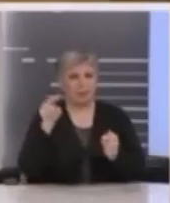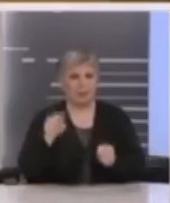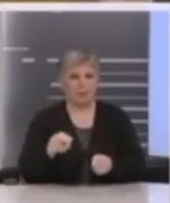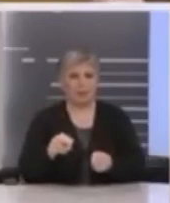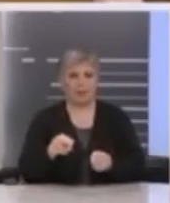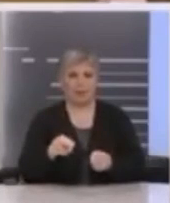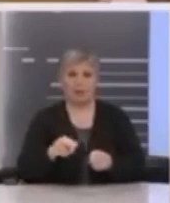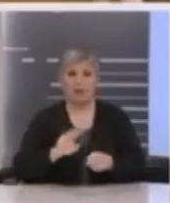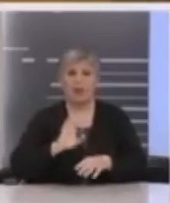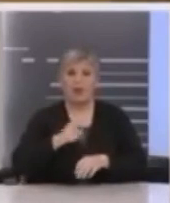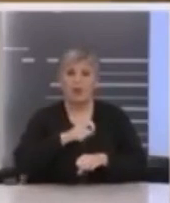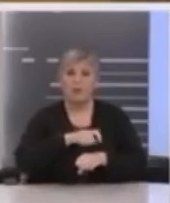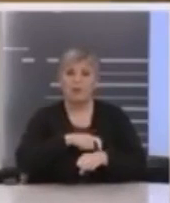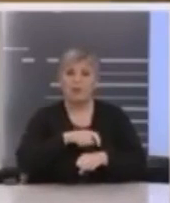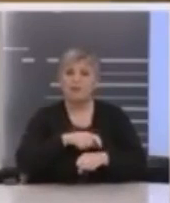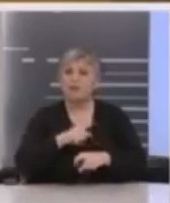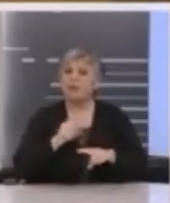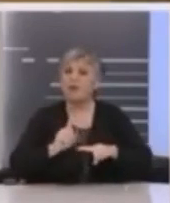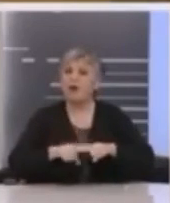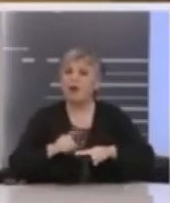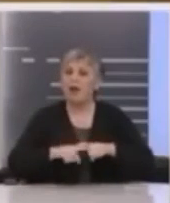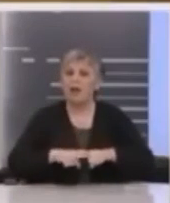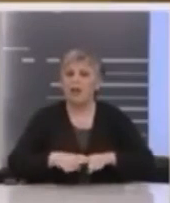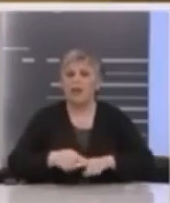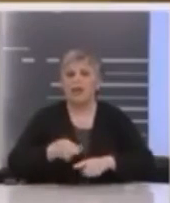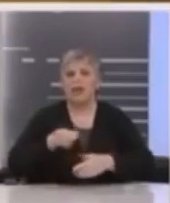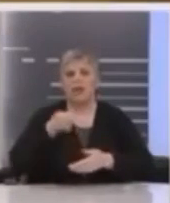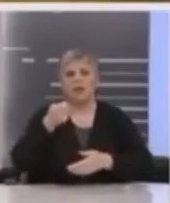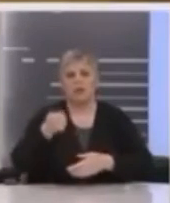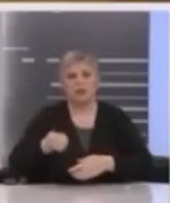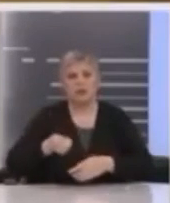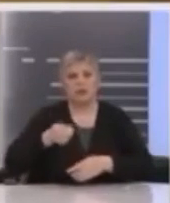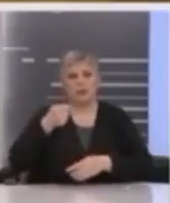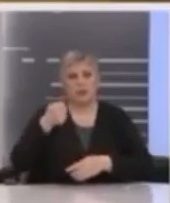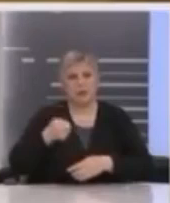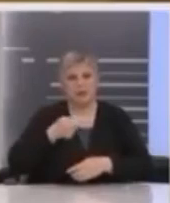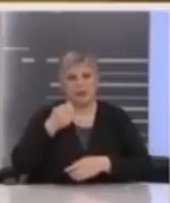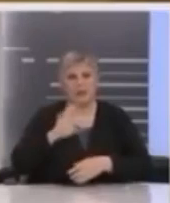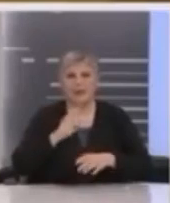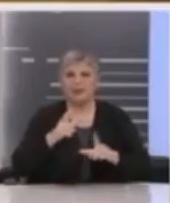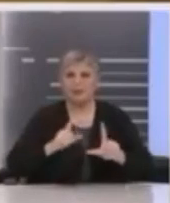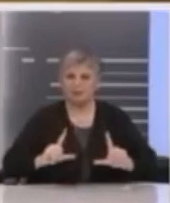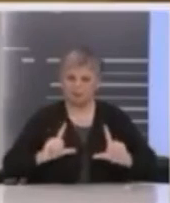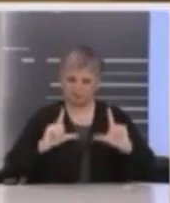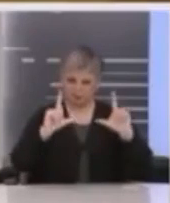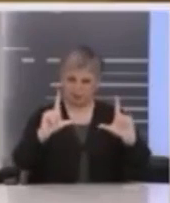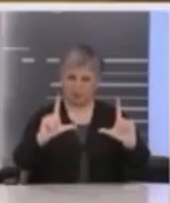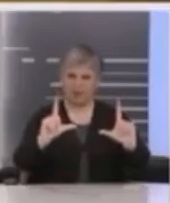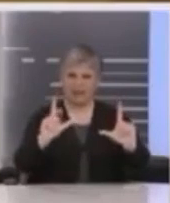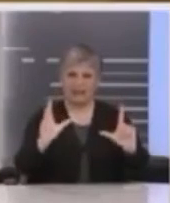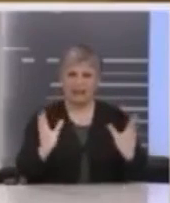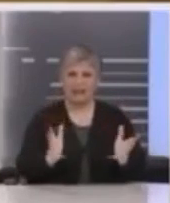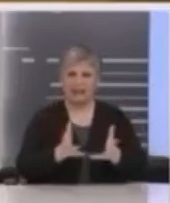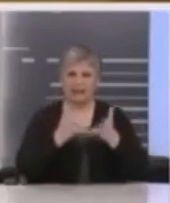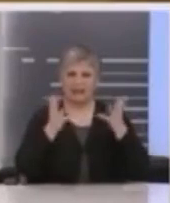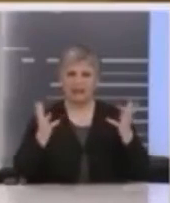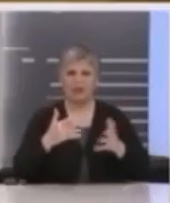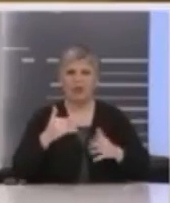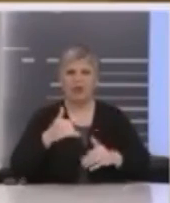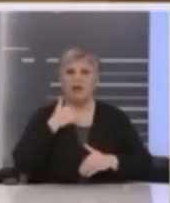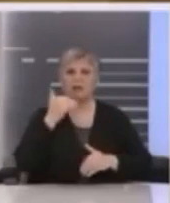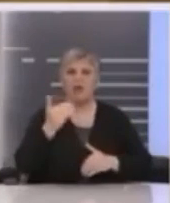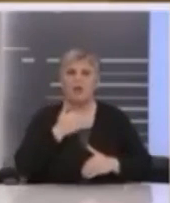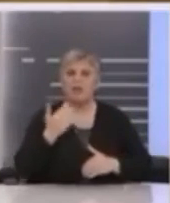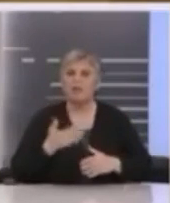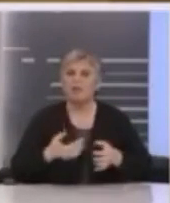ίδια η χώρα. Μιλάμε για απόλυτη απουσία σχεδιασμού και για απόλυτη ανικανότητα